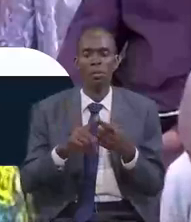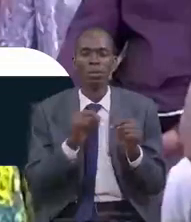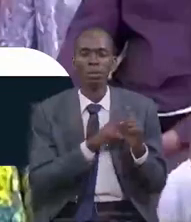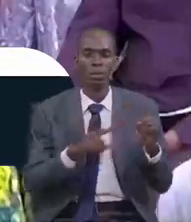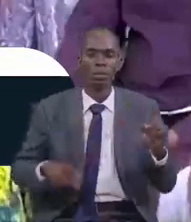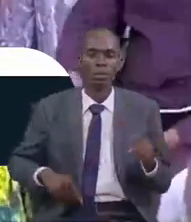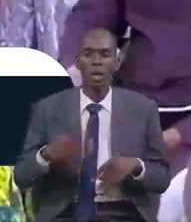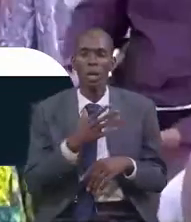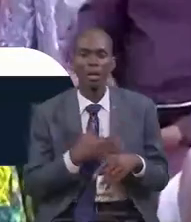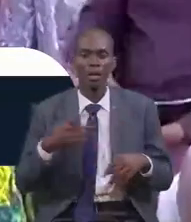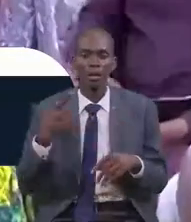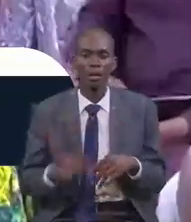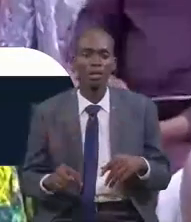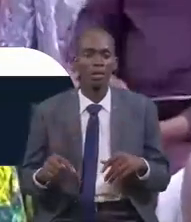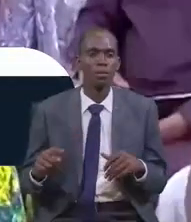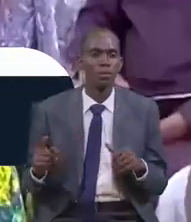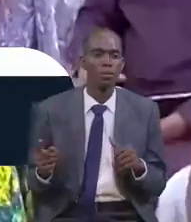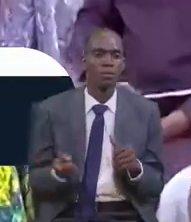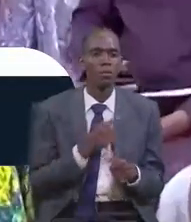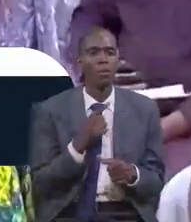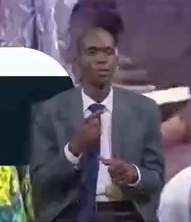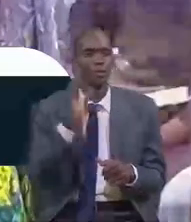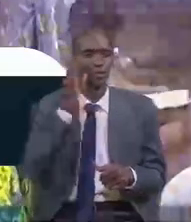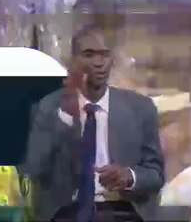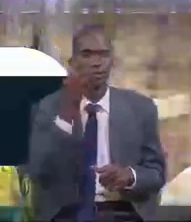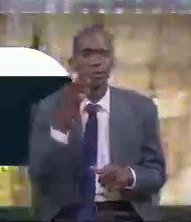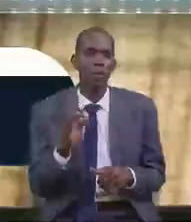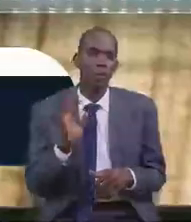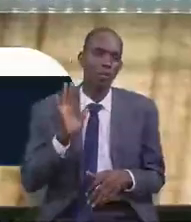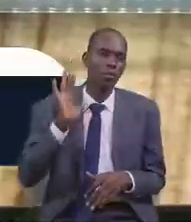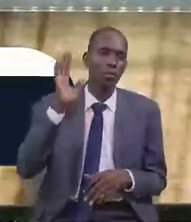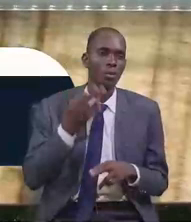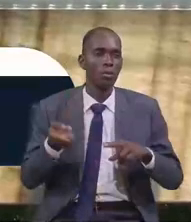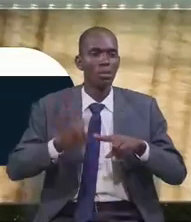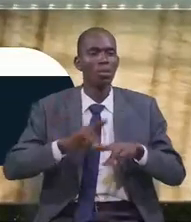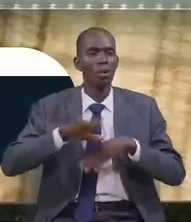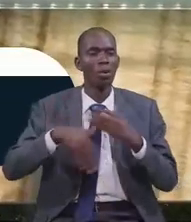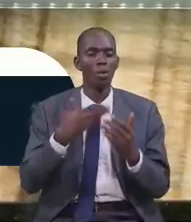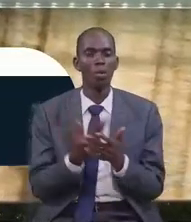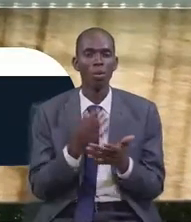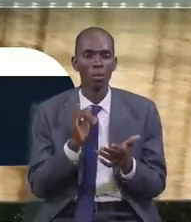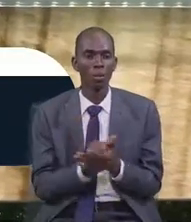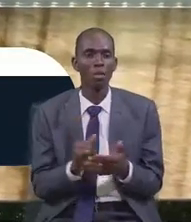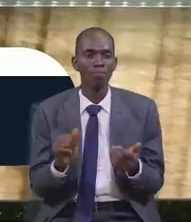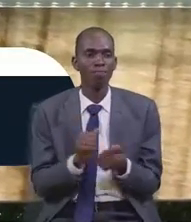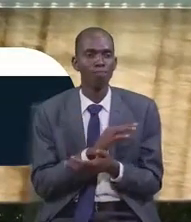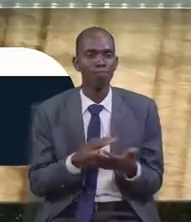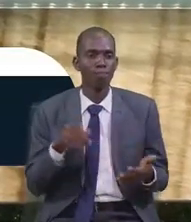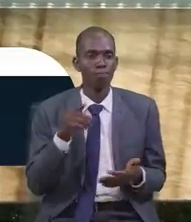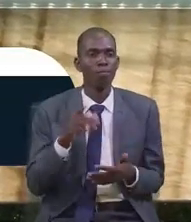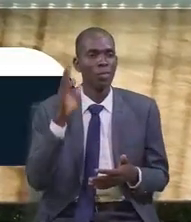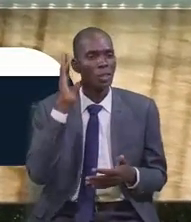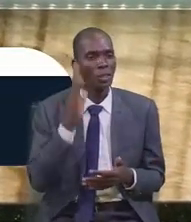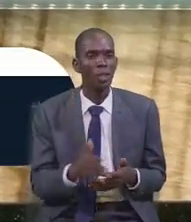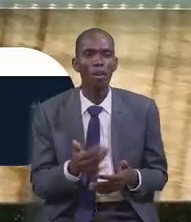l'Éternel, il était les prémices de son revenu. Tous ceux qui en mangeaient se